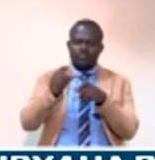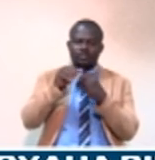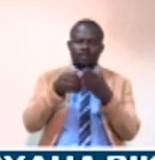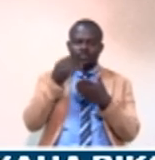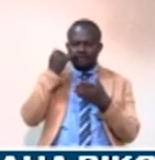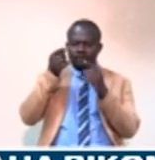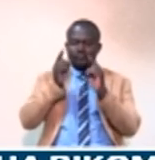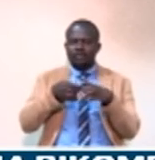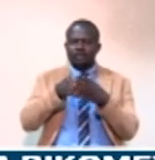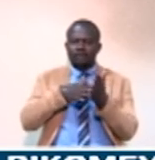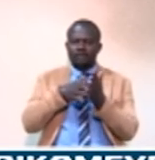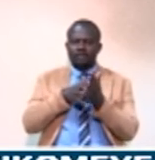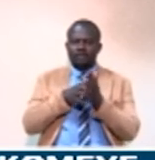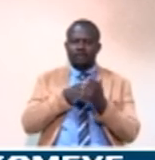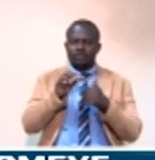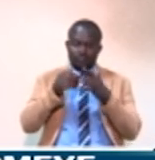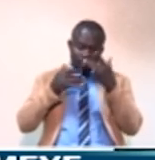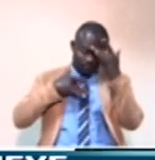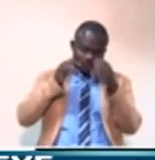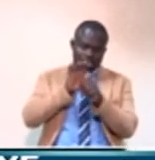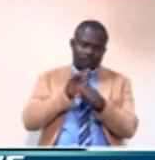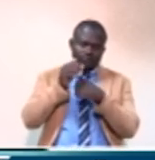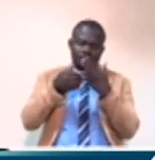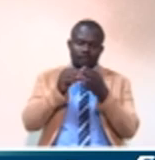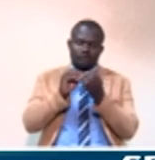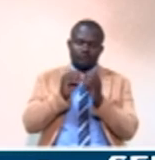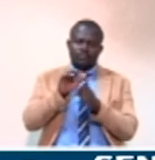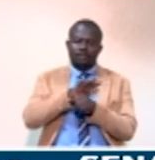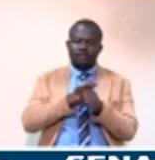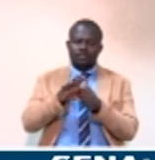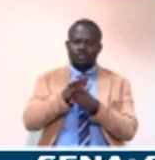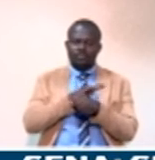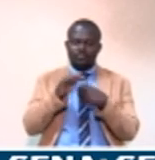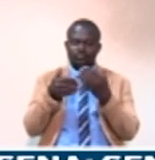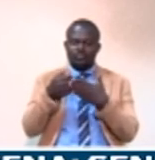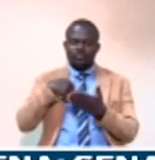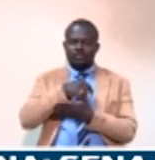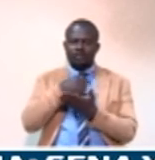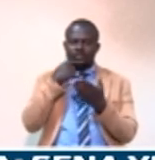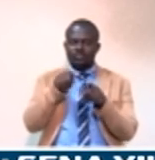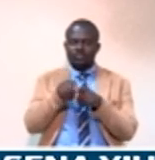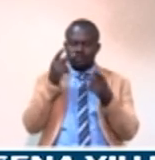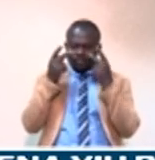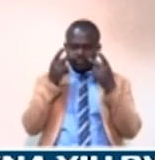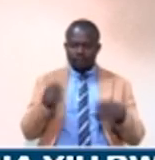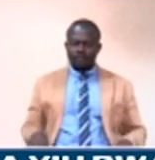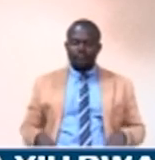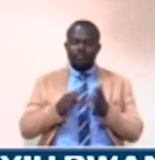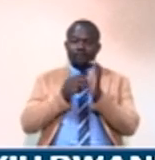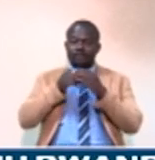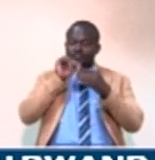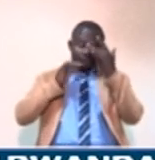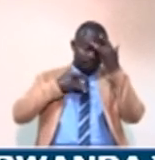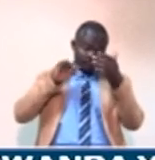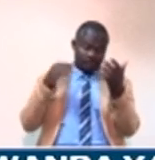Iyo bigeze ku banyantege nke rero bararemba, imibare ikuzura nk'uko ikuzura mu bitaro nk'uko twabibonye. Bivuze ko nta bwandu